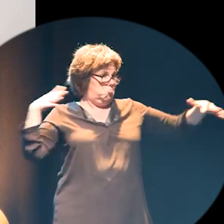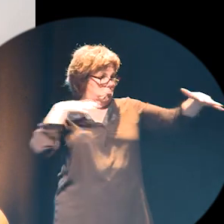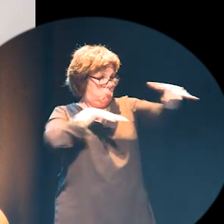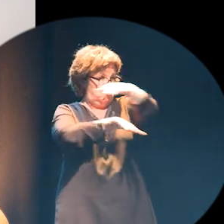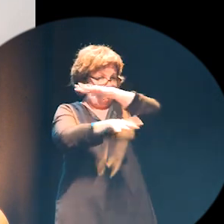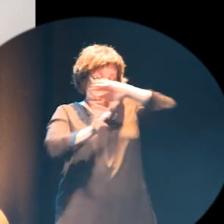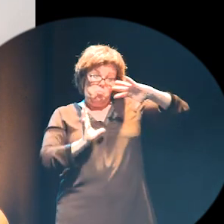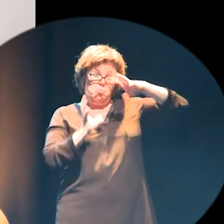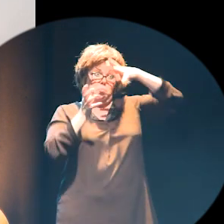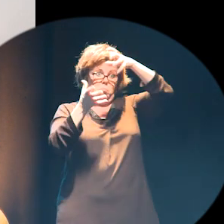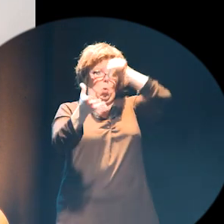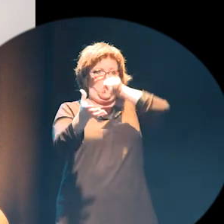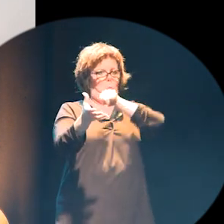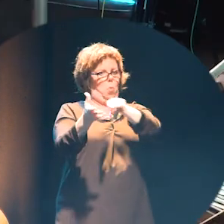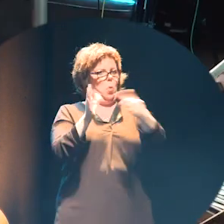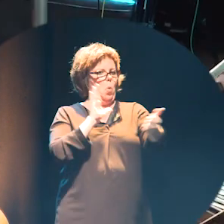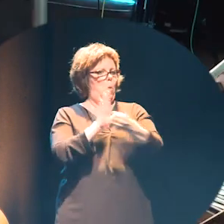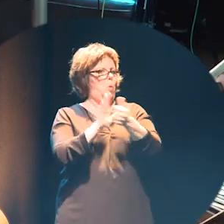globe.